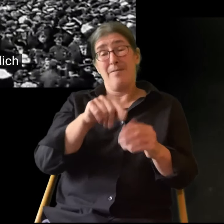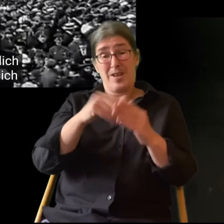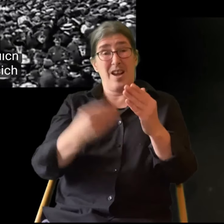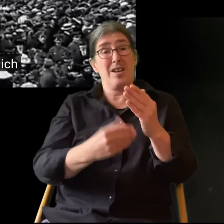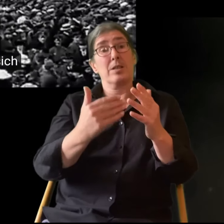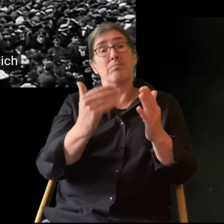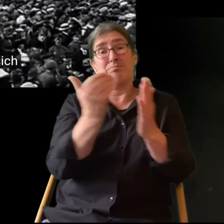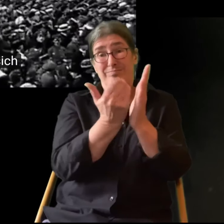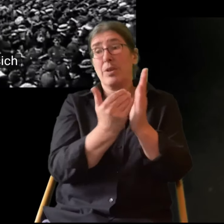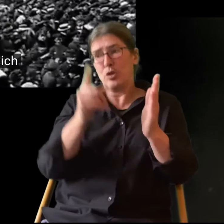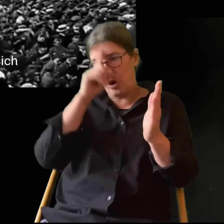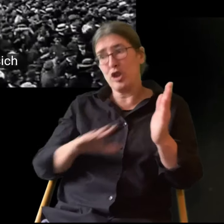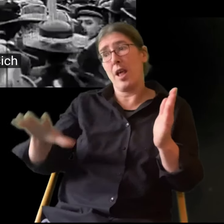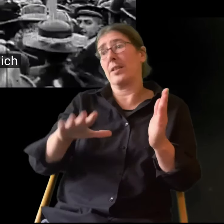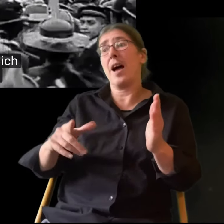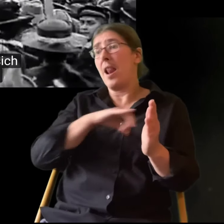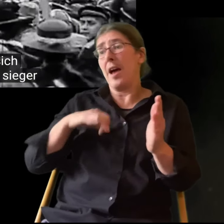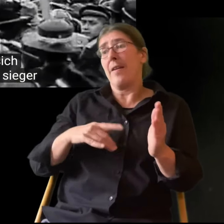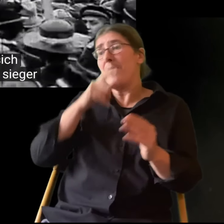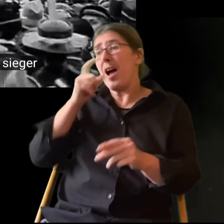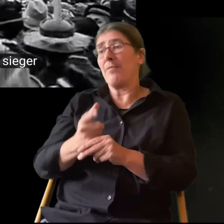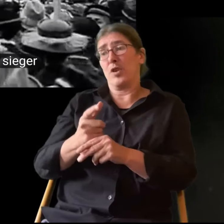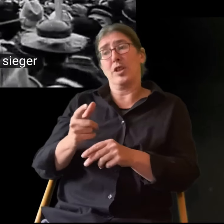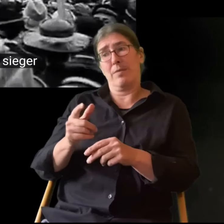Dagegen richtet sich Protest. Die Deutschen sehen